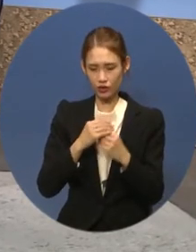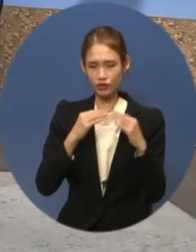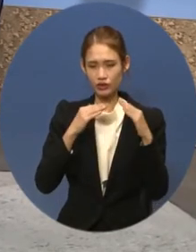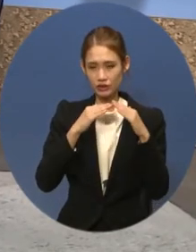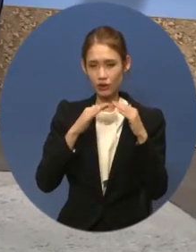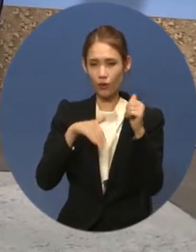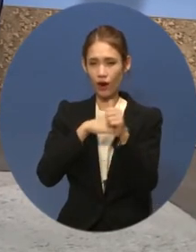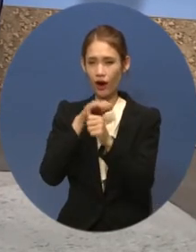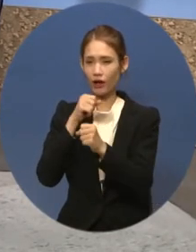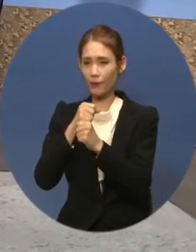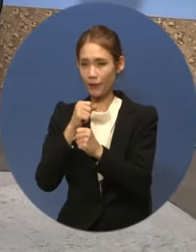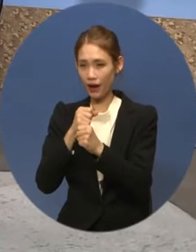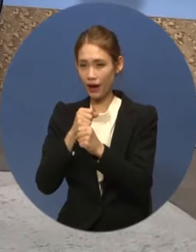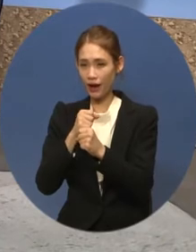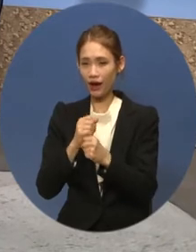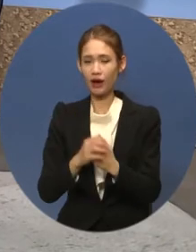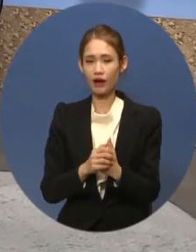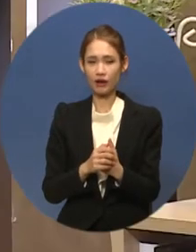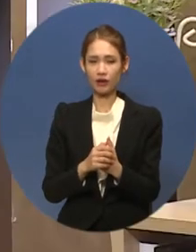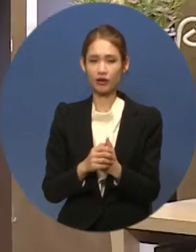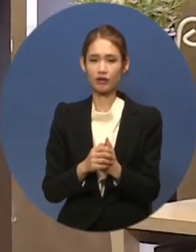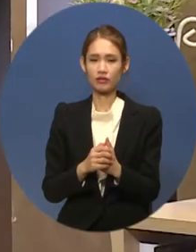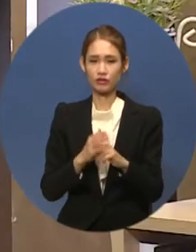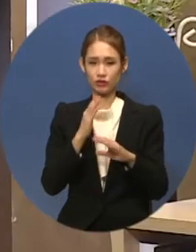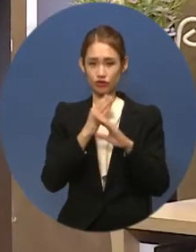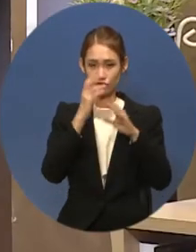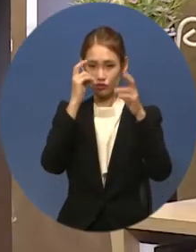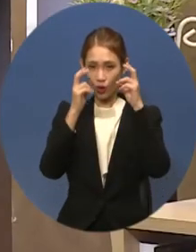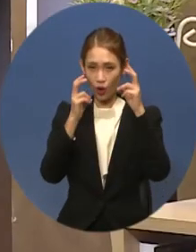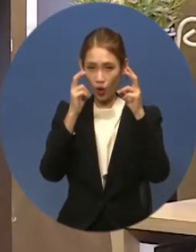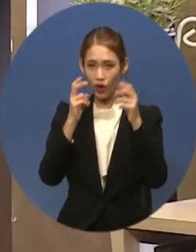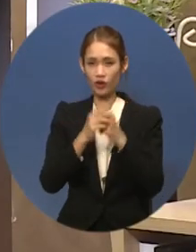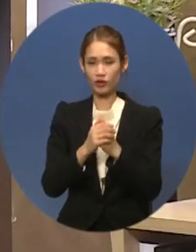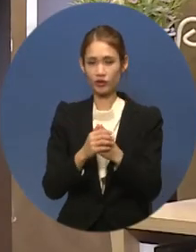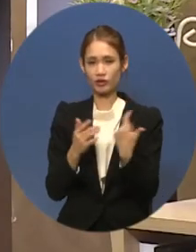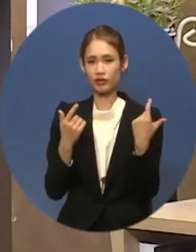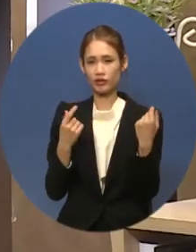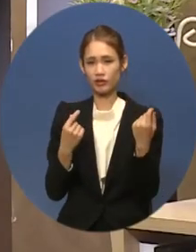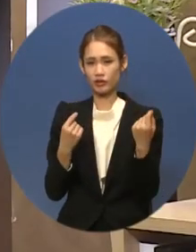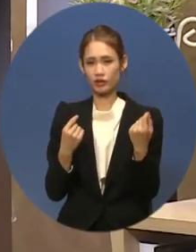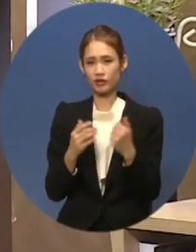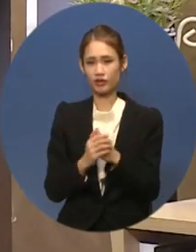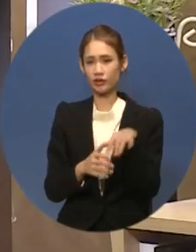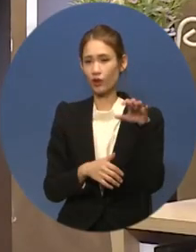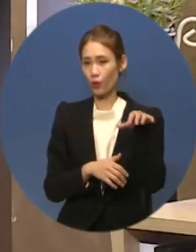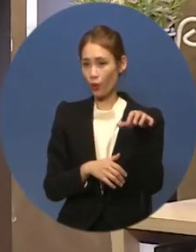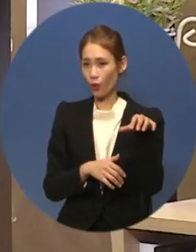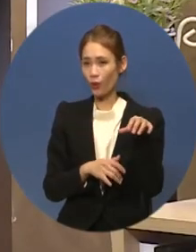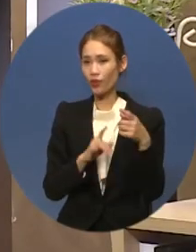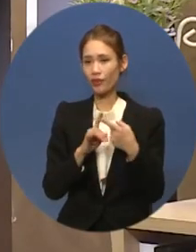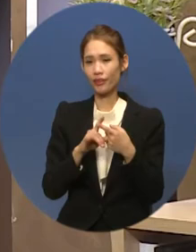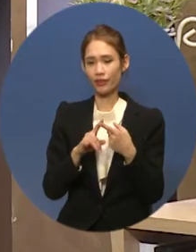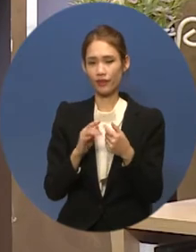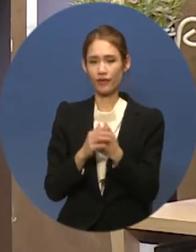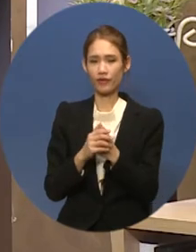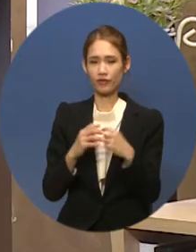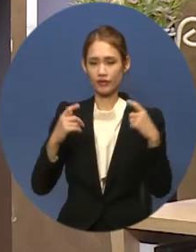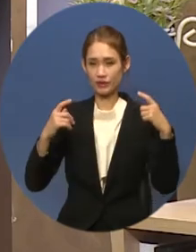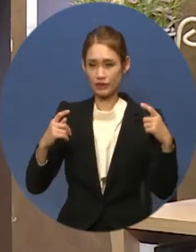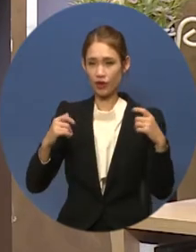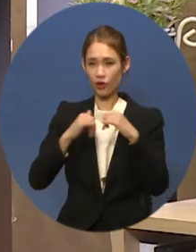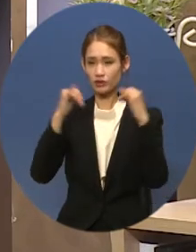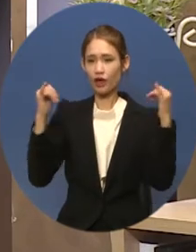가진다는 것은 네 그래서 또 중소기업이 라던지 이런 어 것들과 함께 하면서 지역사회